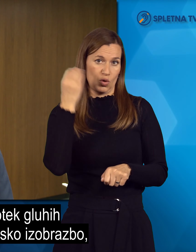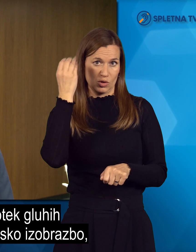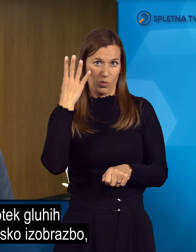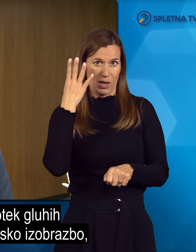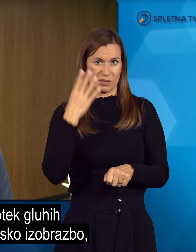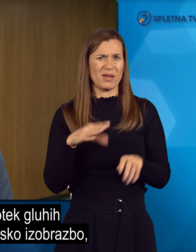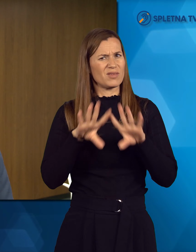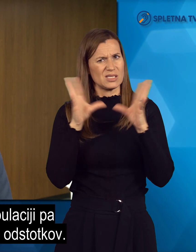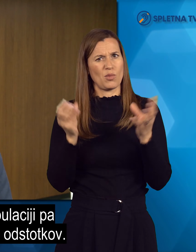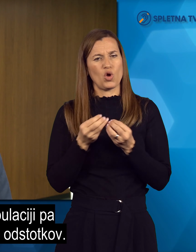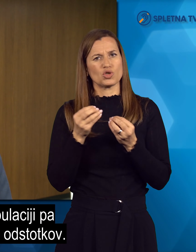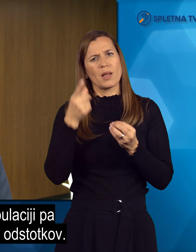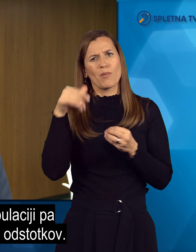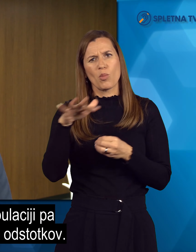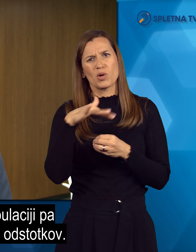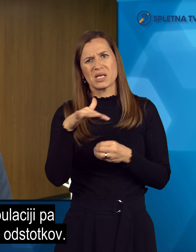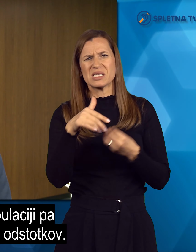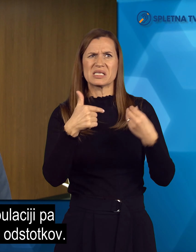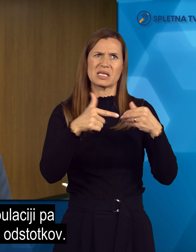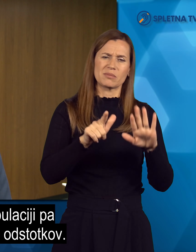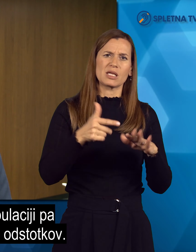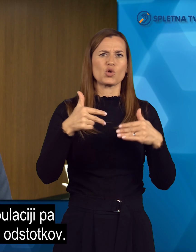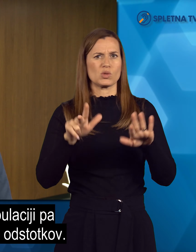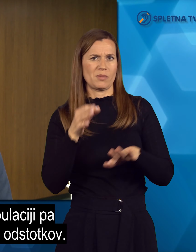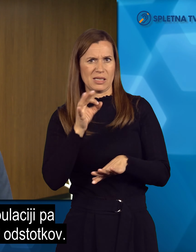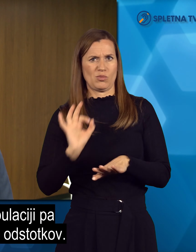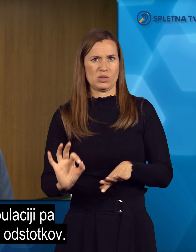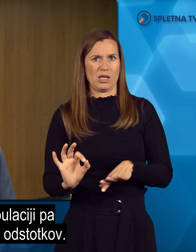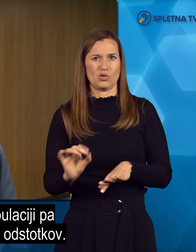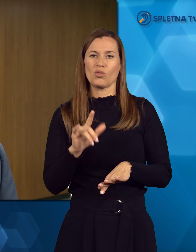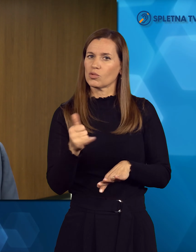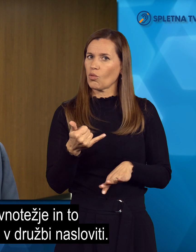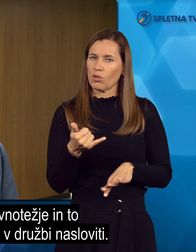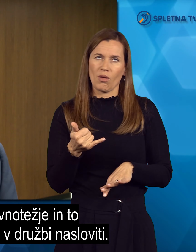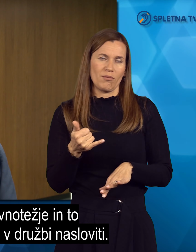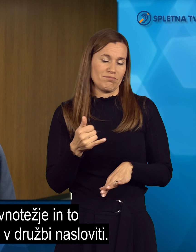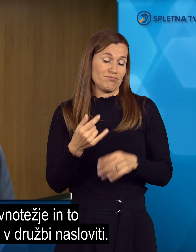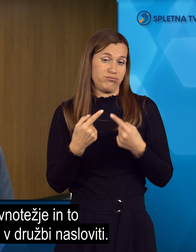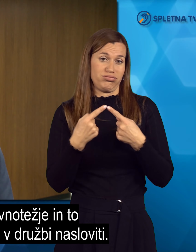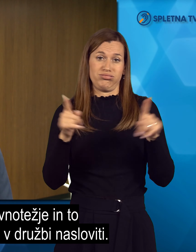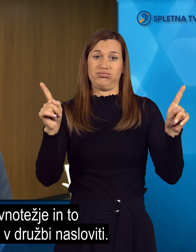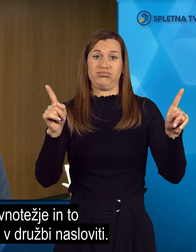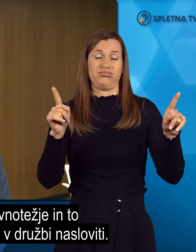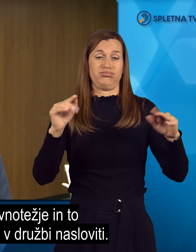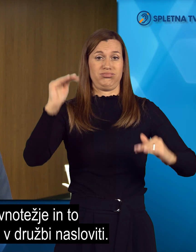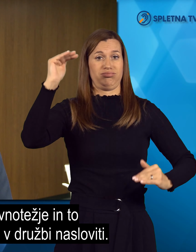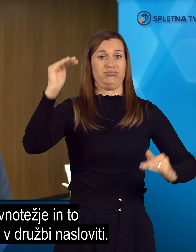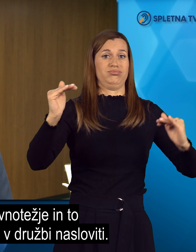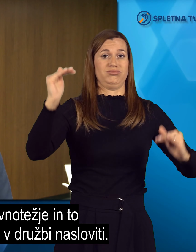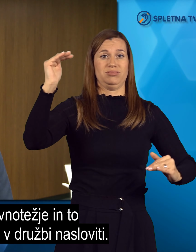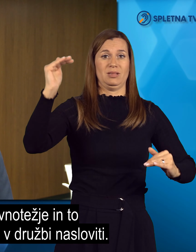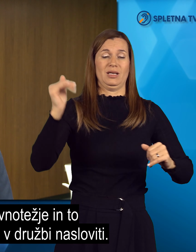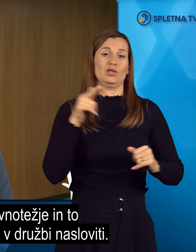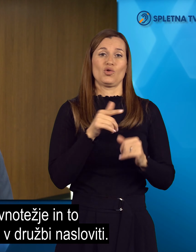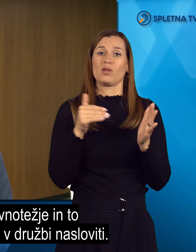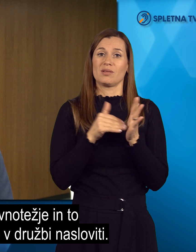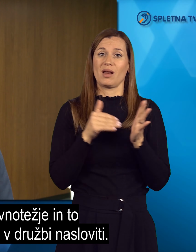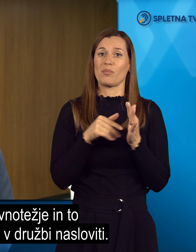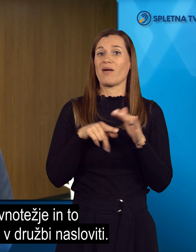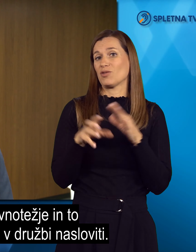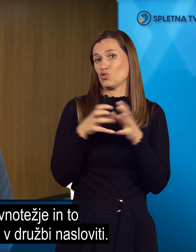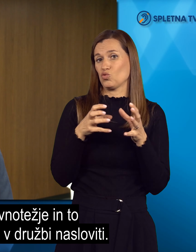visokošolsko izobrazbo, v splošni populaciji pa 17–18%. To je veliko neravnovesje in to